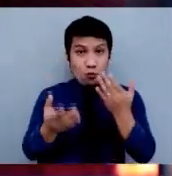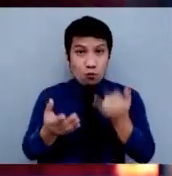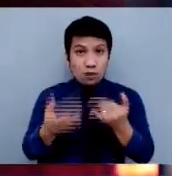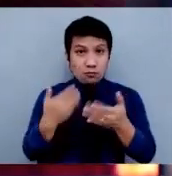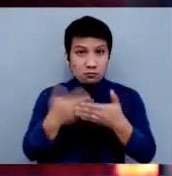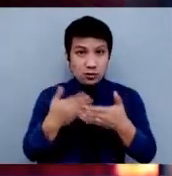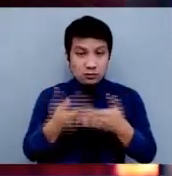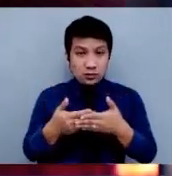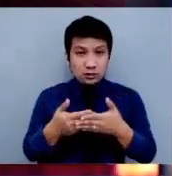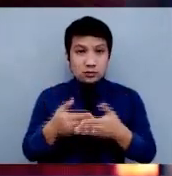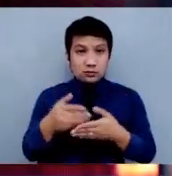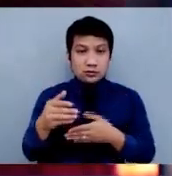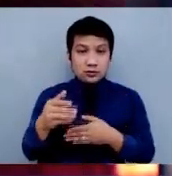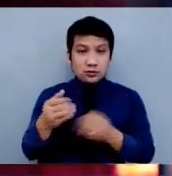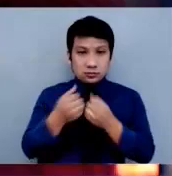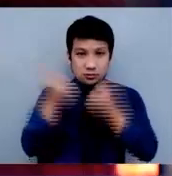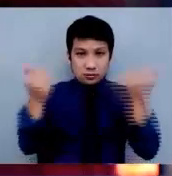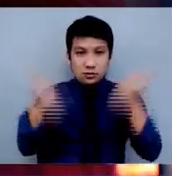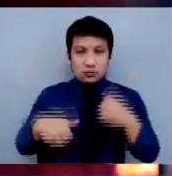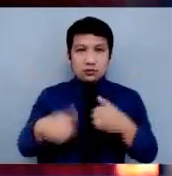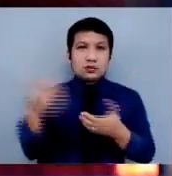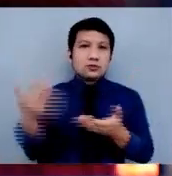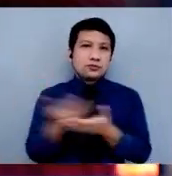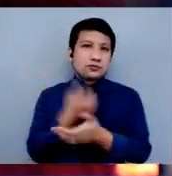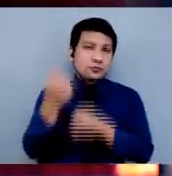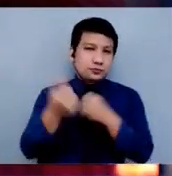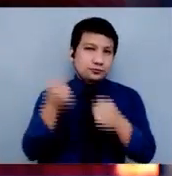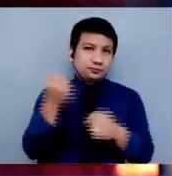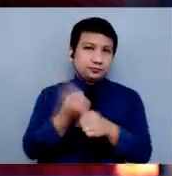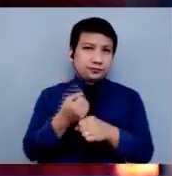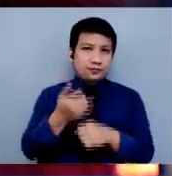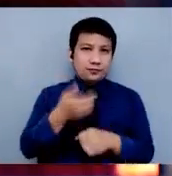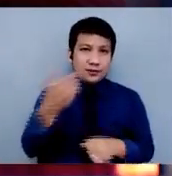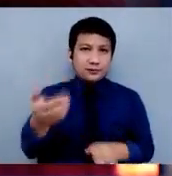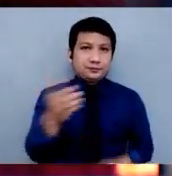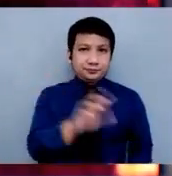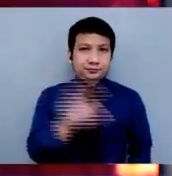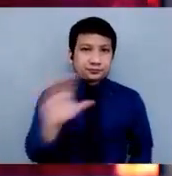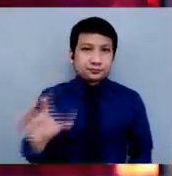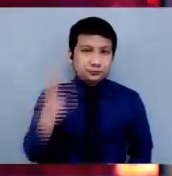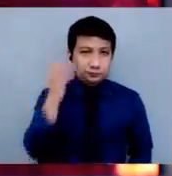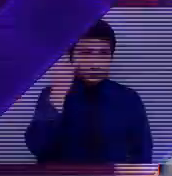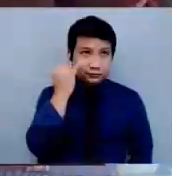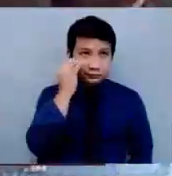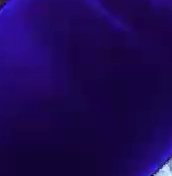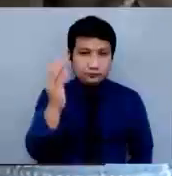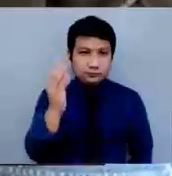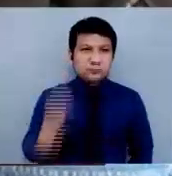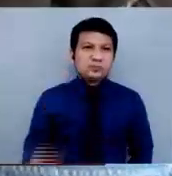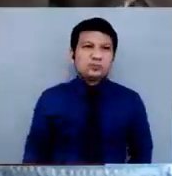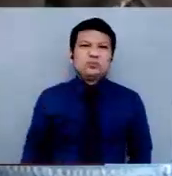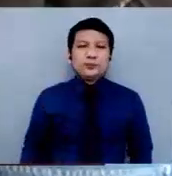ng palapit ang salubong sa bagong taon. Sa frontline ng balitang yan, si JC Cosico.